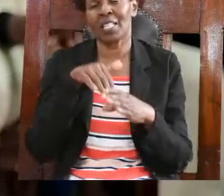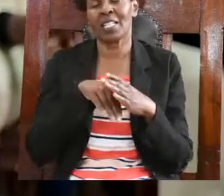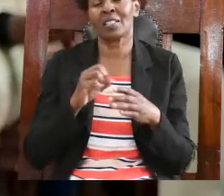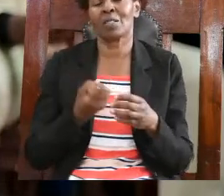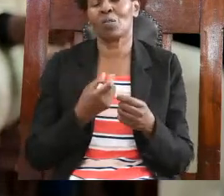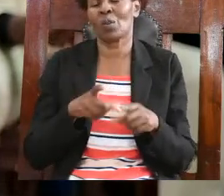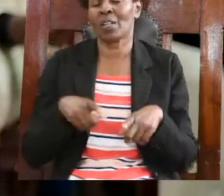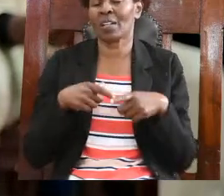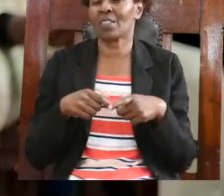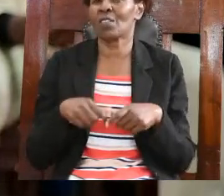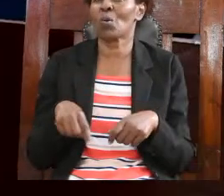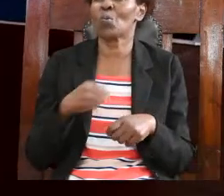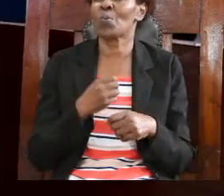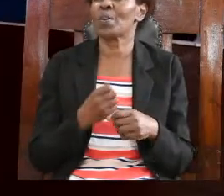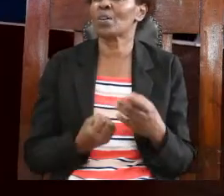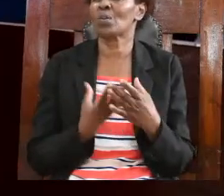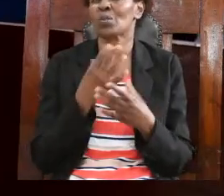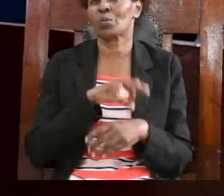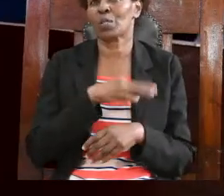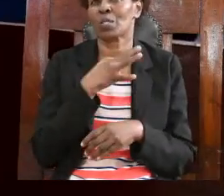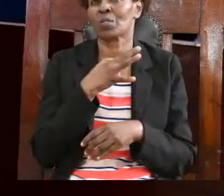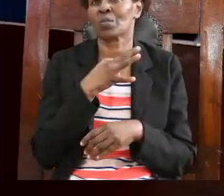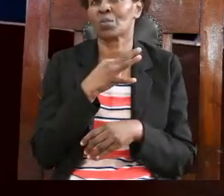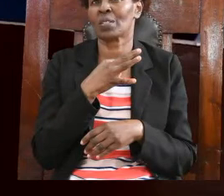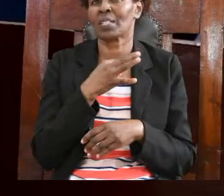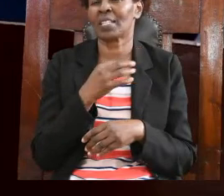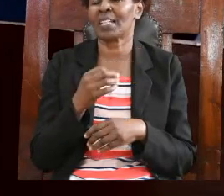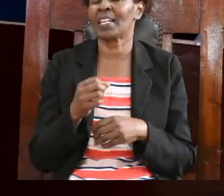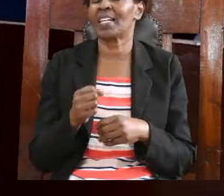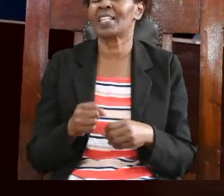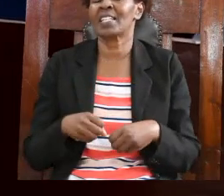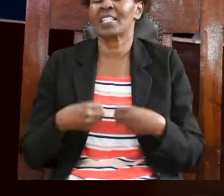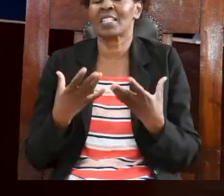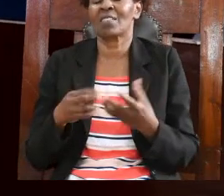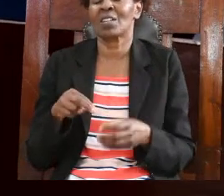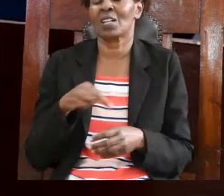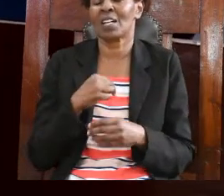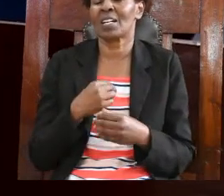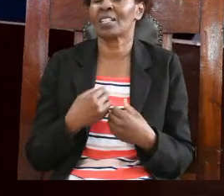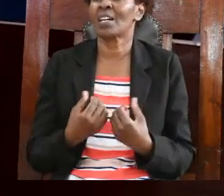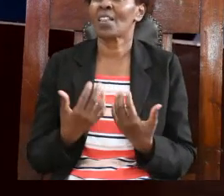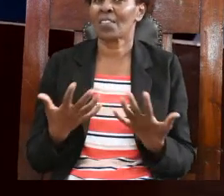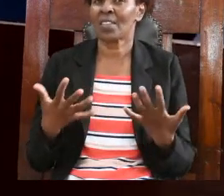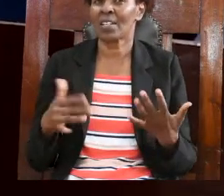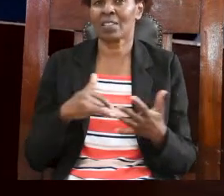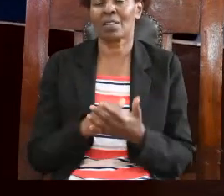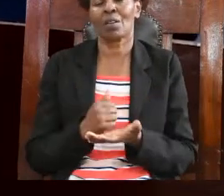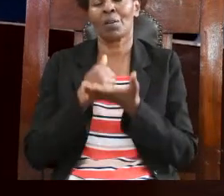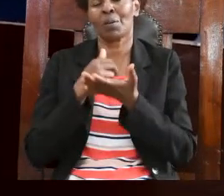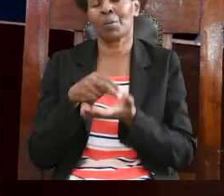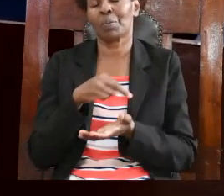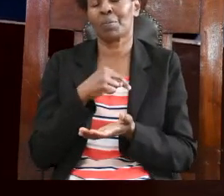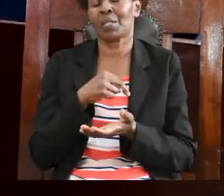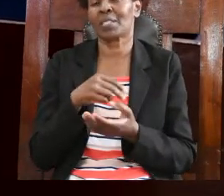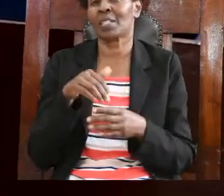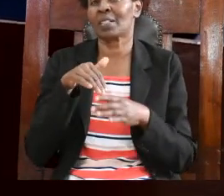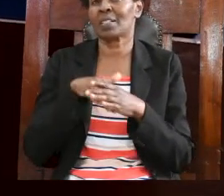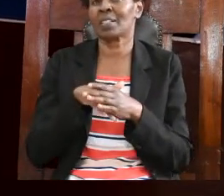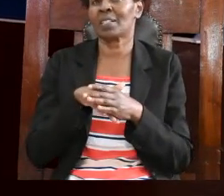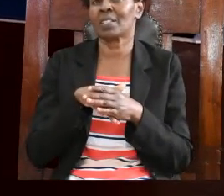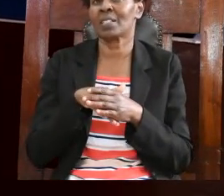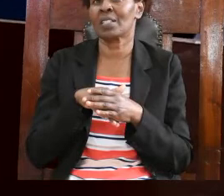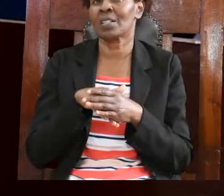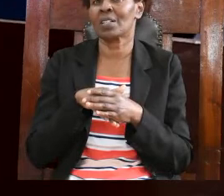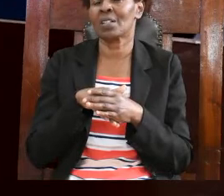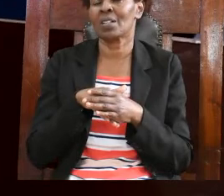yetu tutakomaa kiroho. Na ametupaa vifaa ambavyo vinatusaidia katika hali